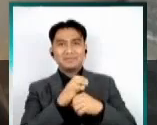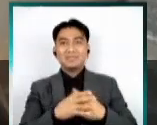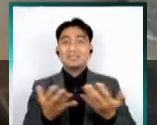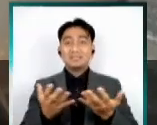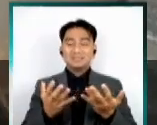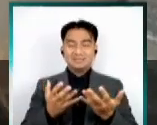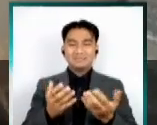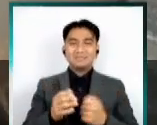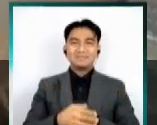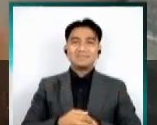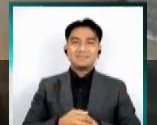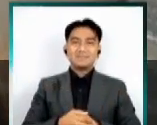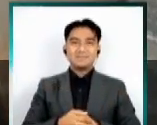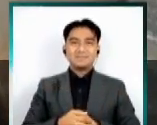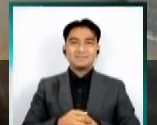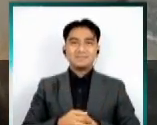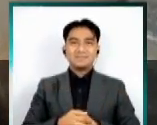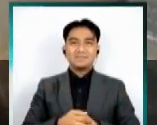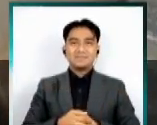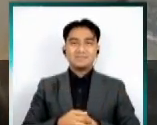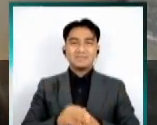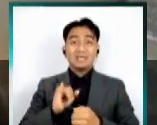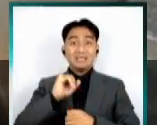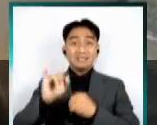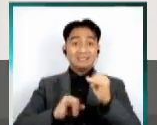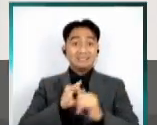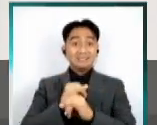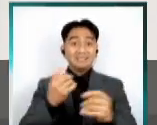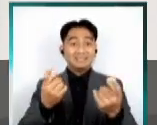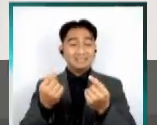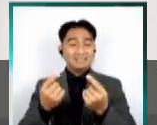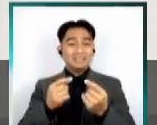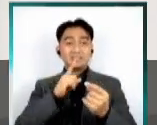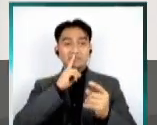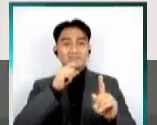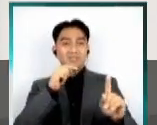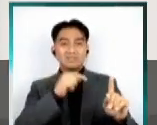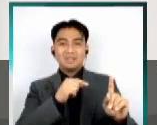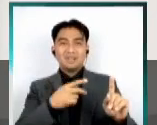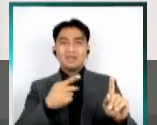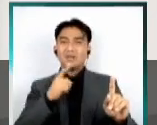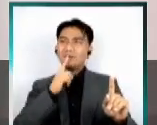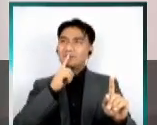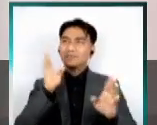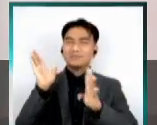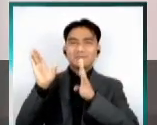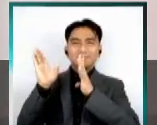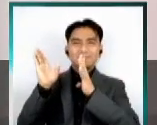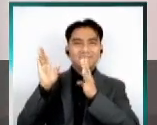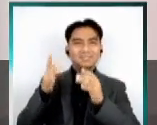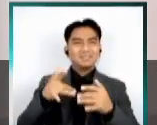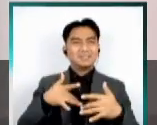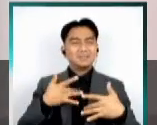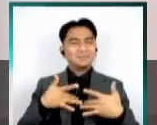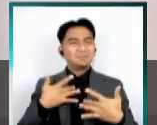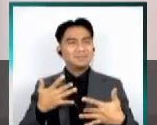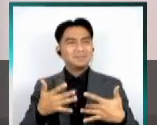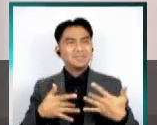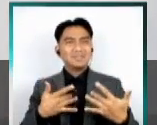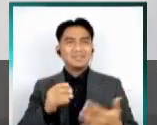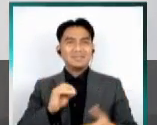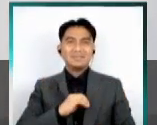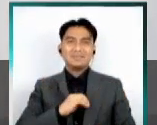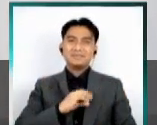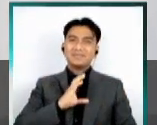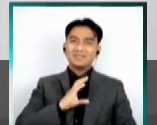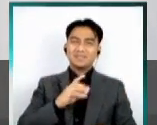Fashion Week, it's something that it's priceless. It's priceless to to see your accomplishment.